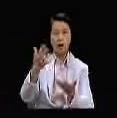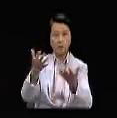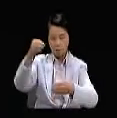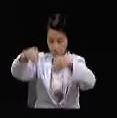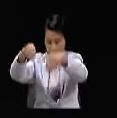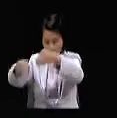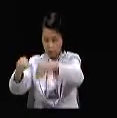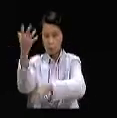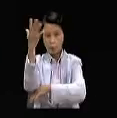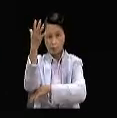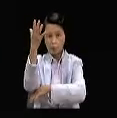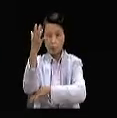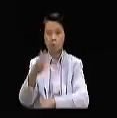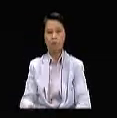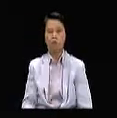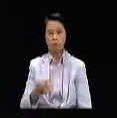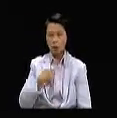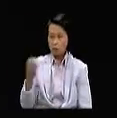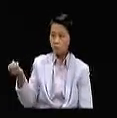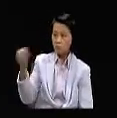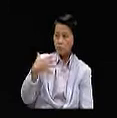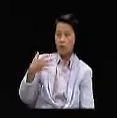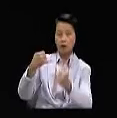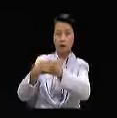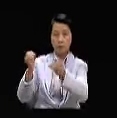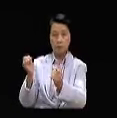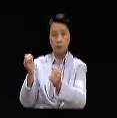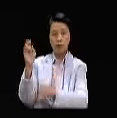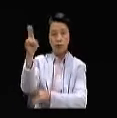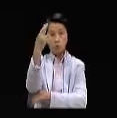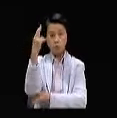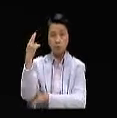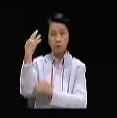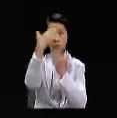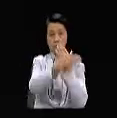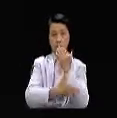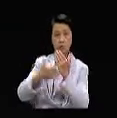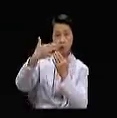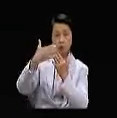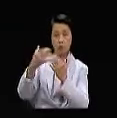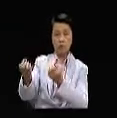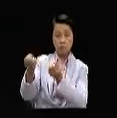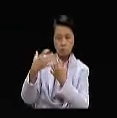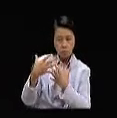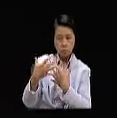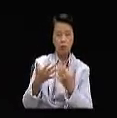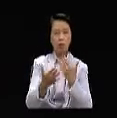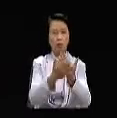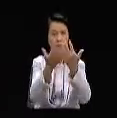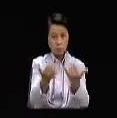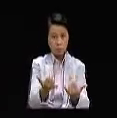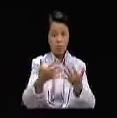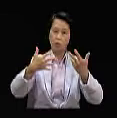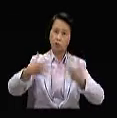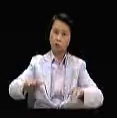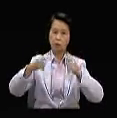tanam pokok saya di Maluku oleh jabatan perhutanan semenanjung Malaysia eh setakat ini kita sudah berjaya